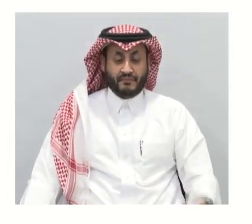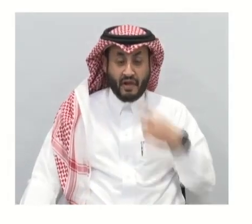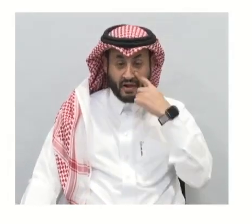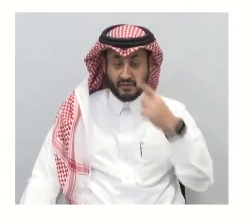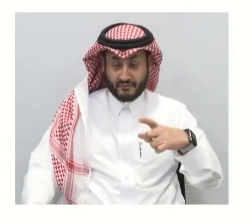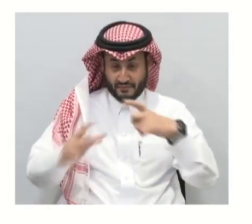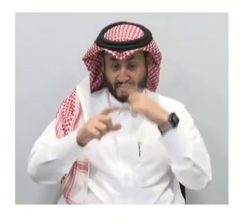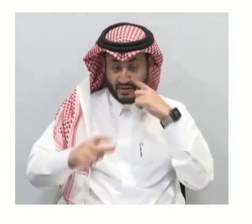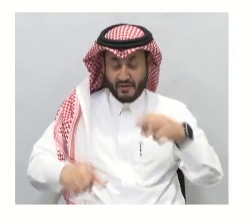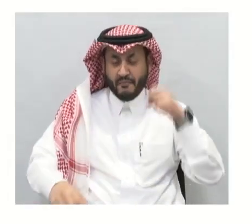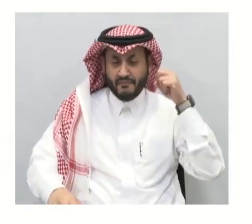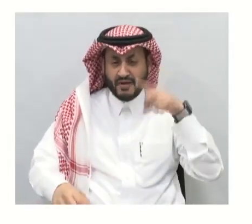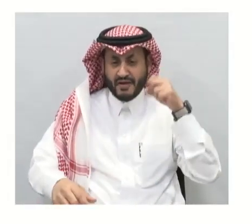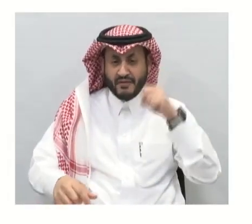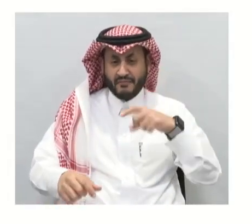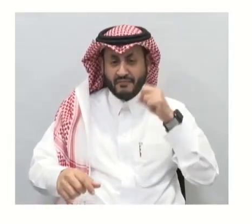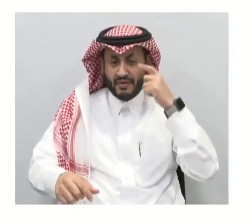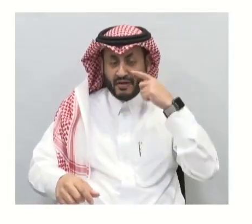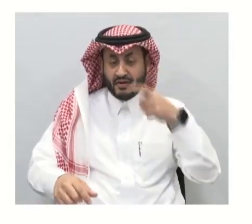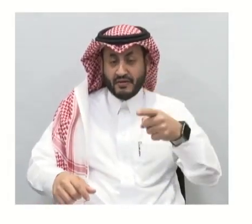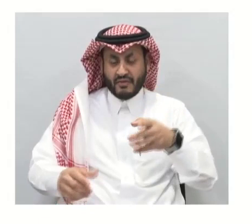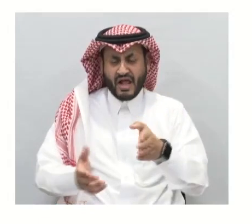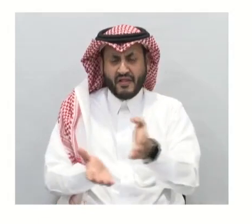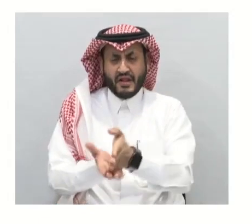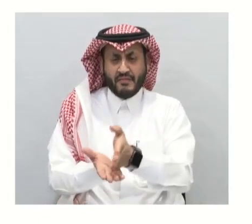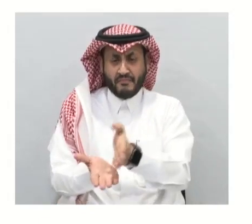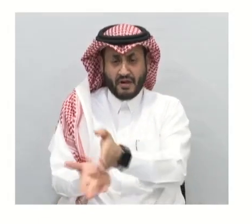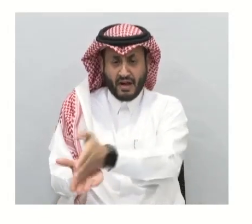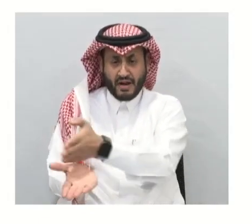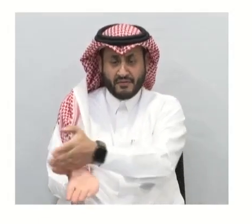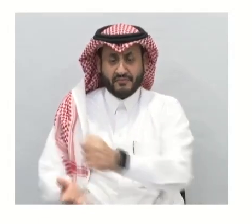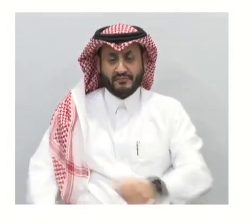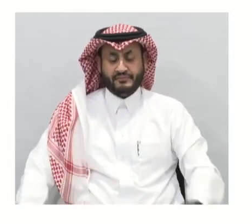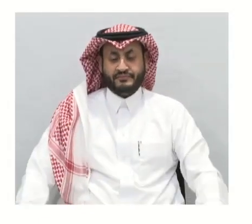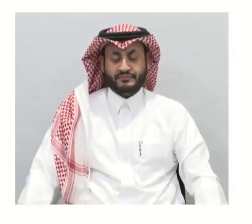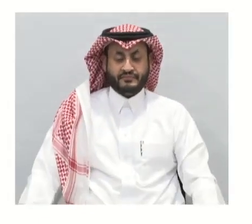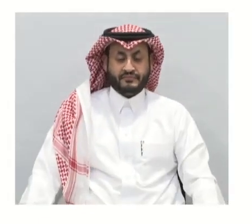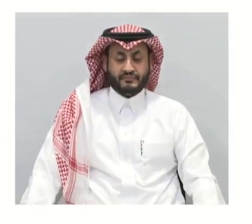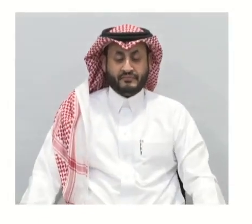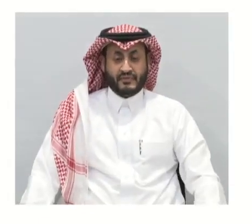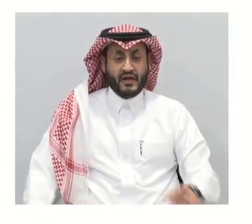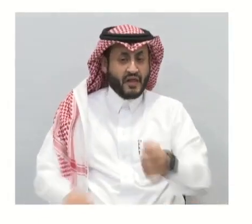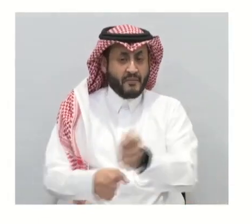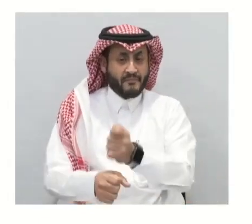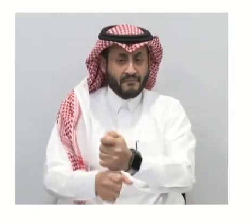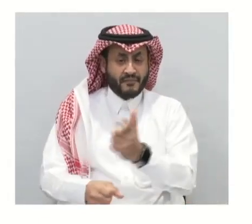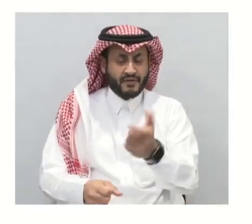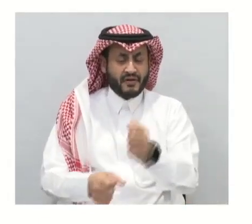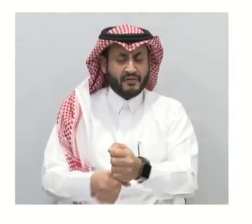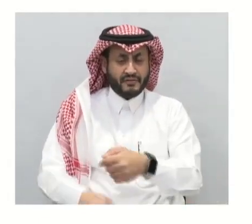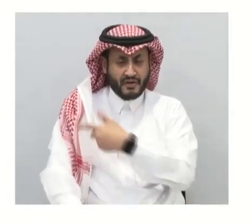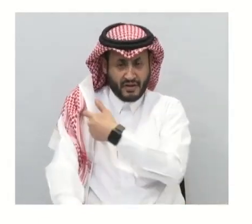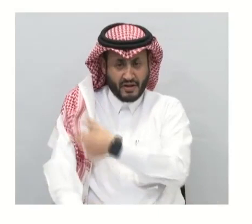الجهاز العصبي يعتبر من اهم اجهزه التنظيم المتعدده والتي تقوم بوظيفه ذكرنا جميع